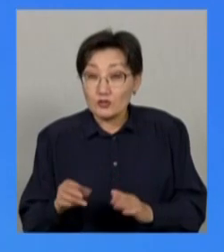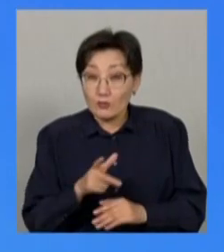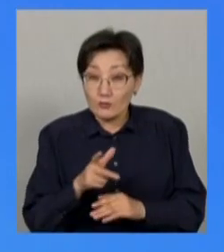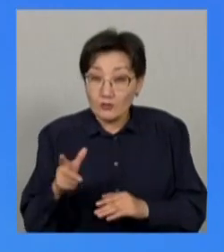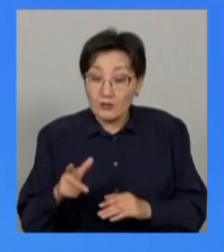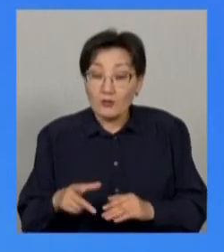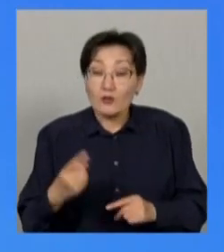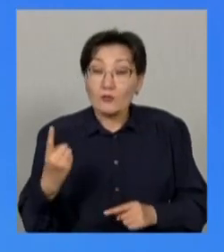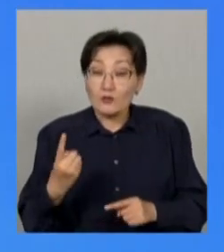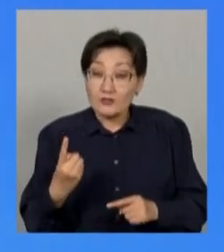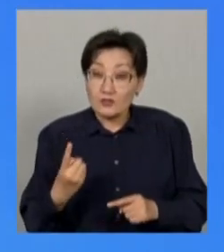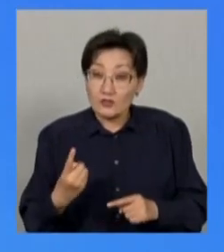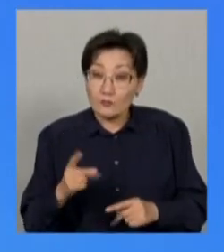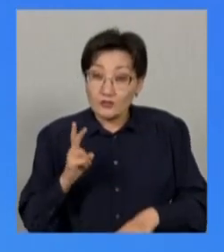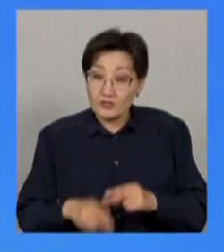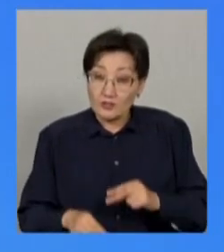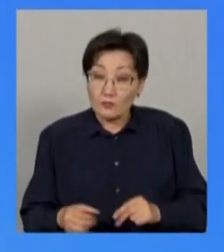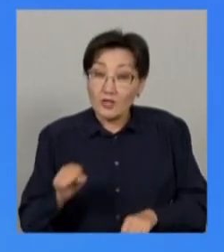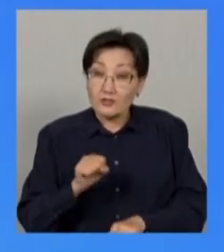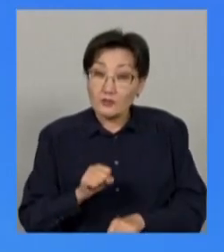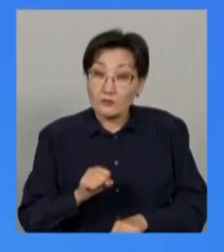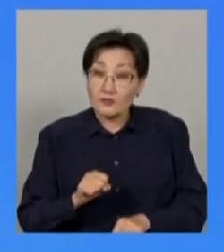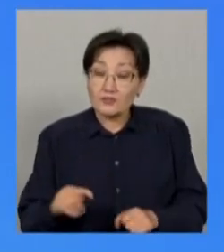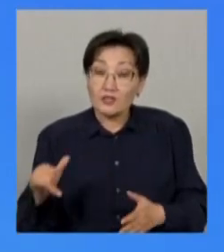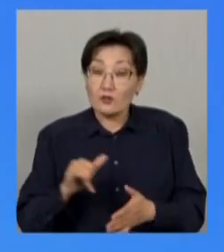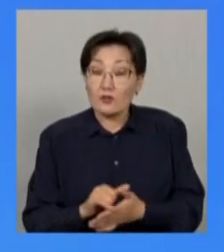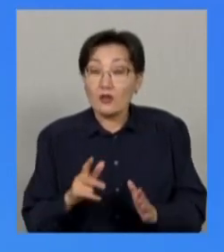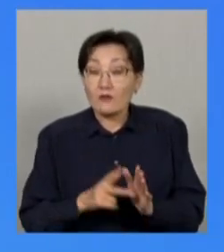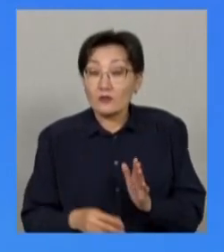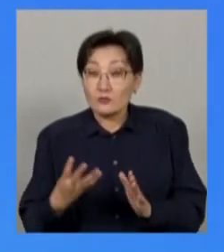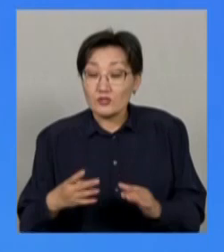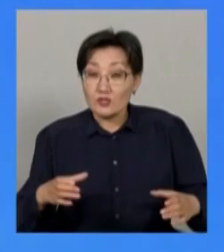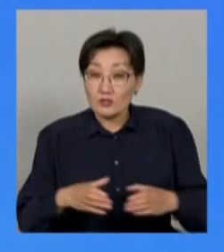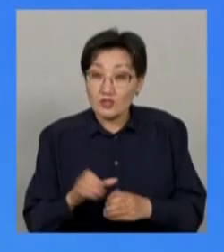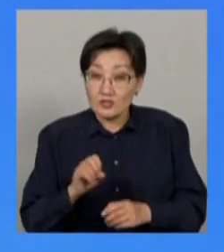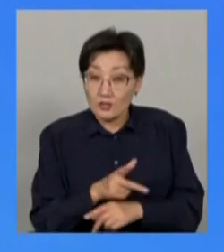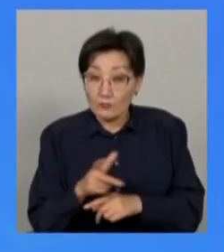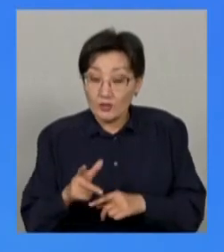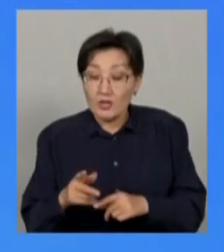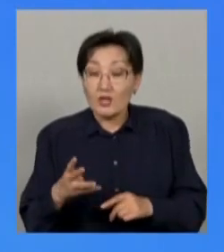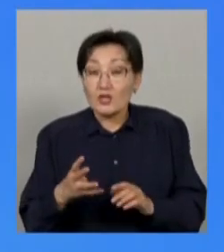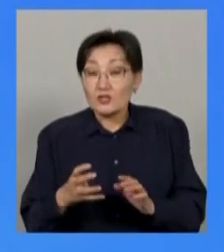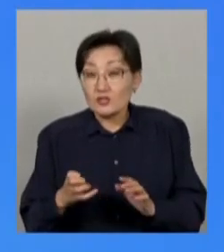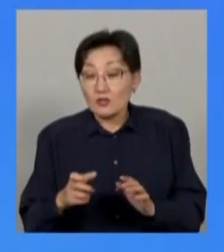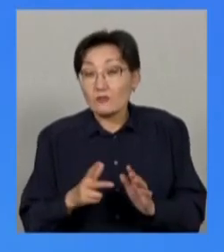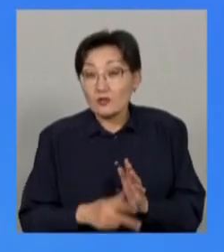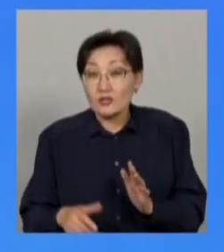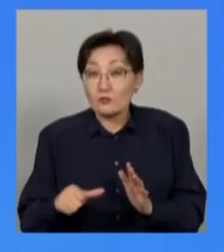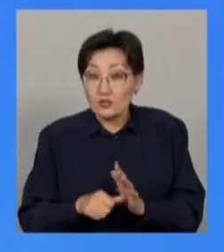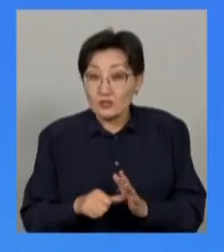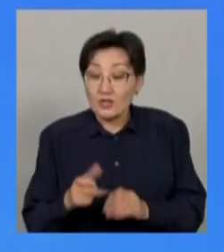в первом квартале текущего года завершена установка еще 84 комплексов «Сергек» или 484 камер на улицах